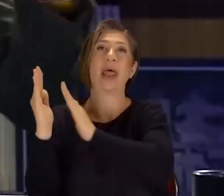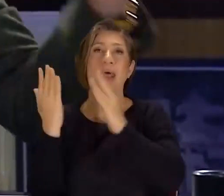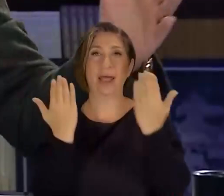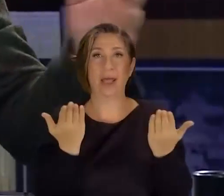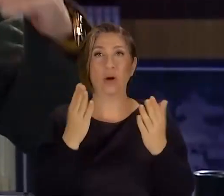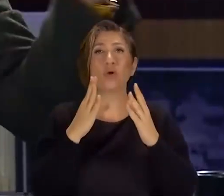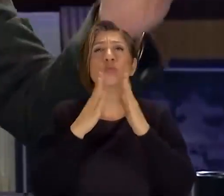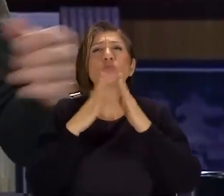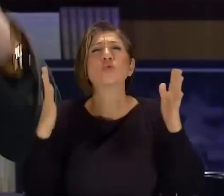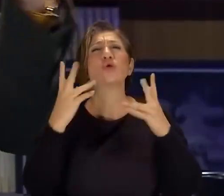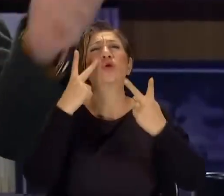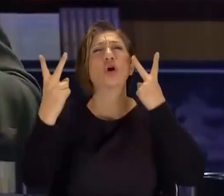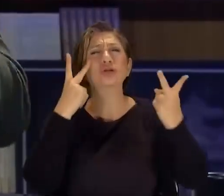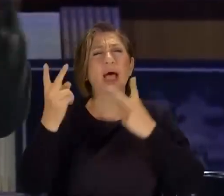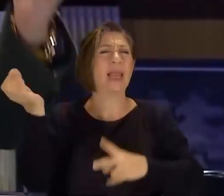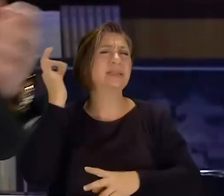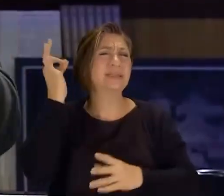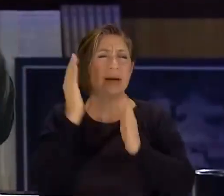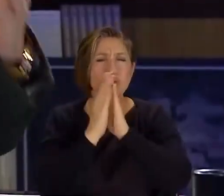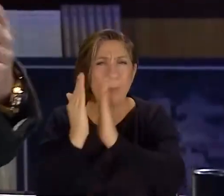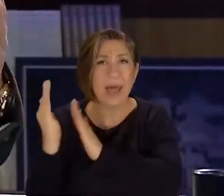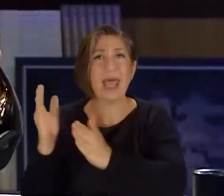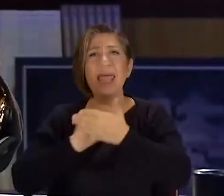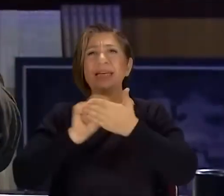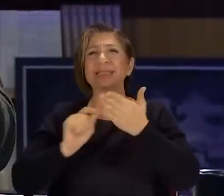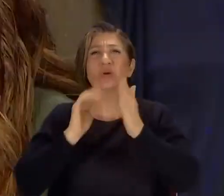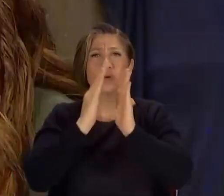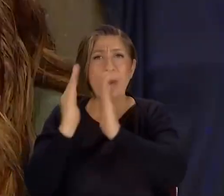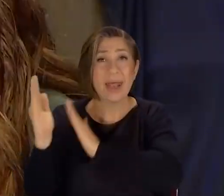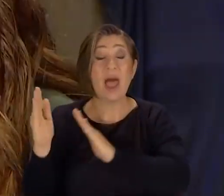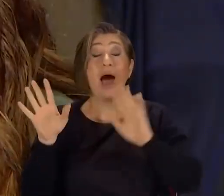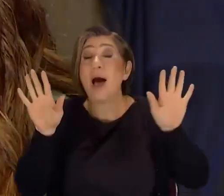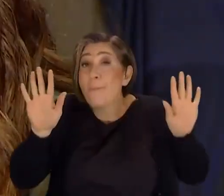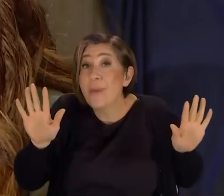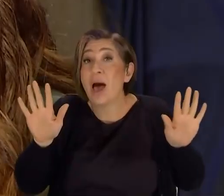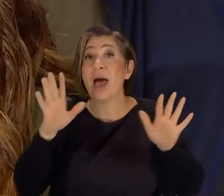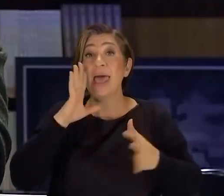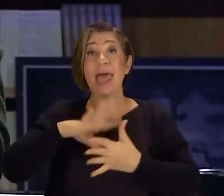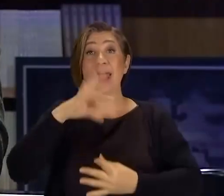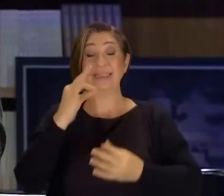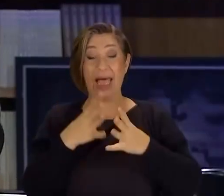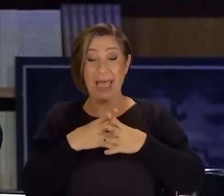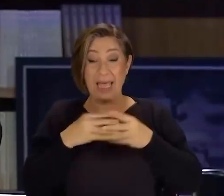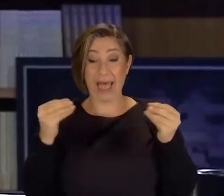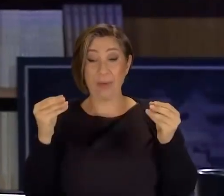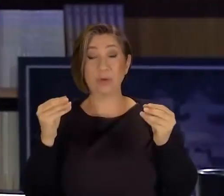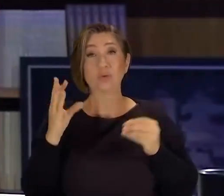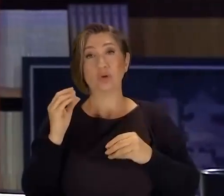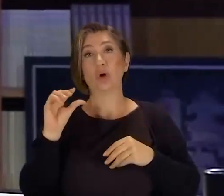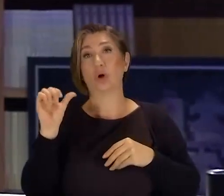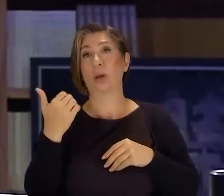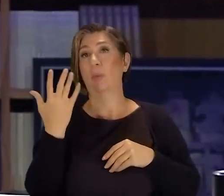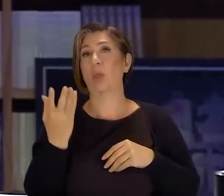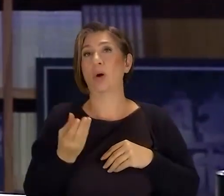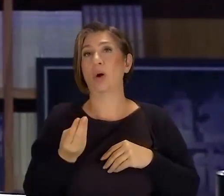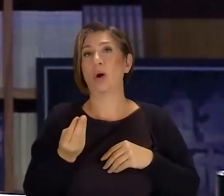büyük her türlü kütüphane görsel kütüphane işitsel kütüphane yazılı kütüphane filan fakat insan kaybı çok